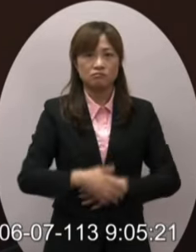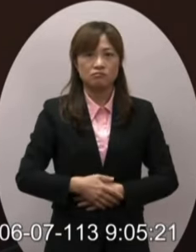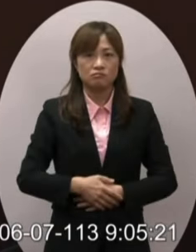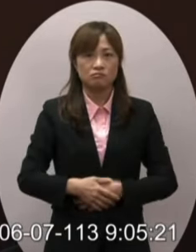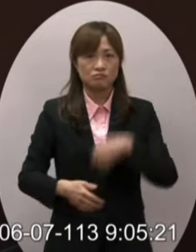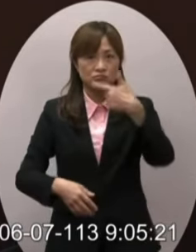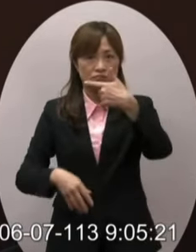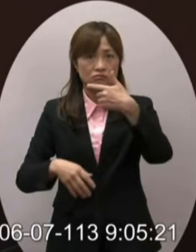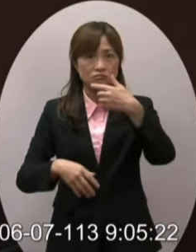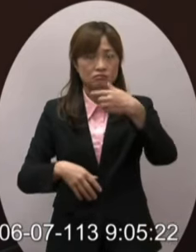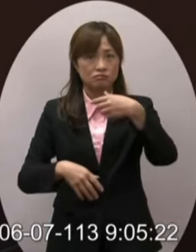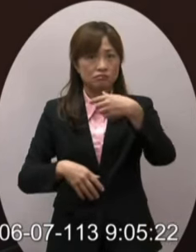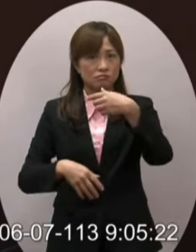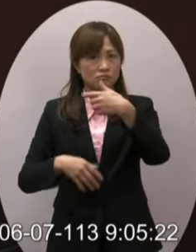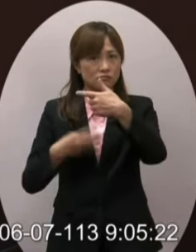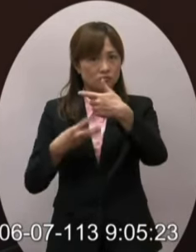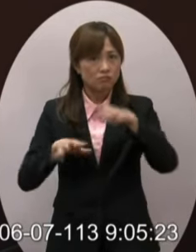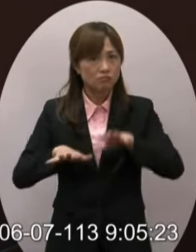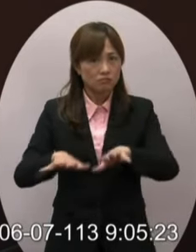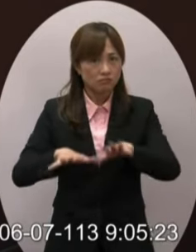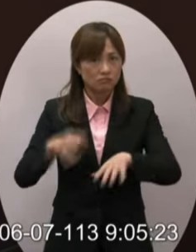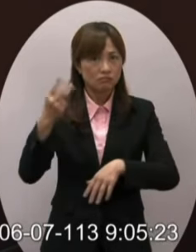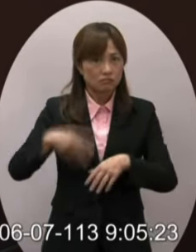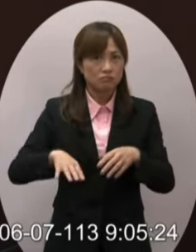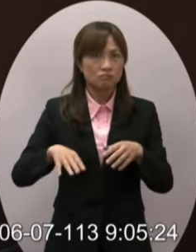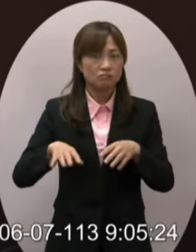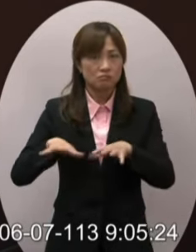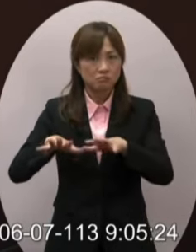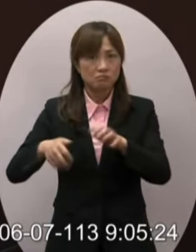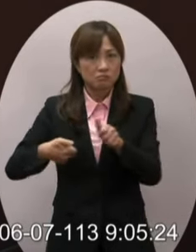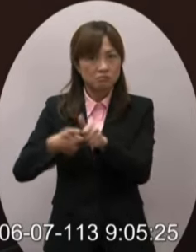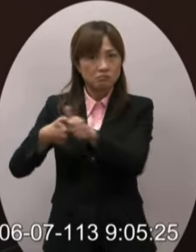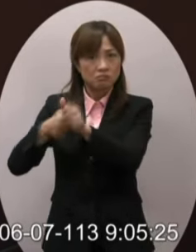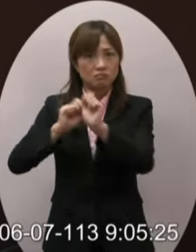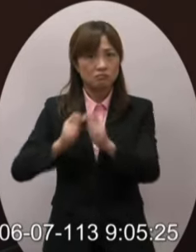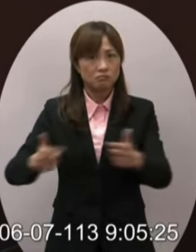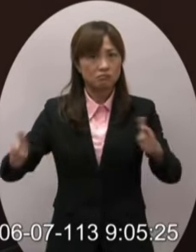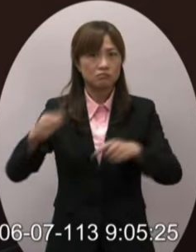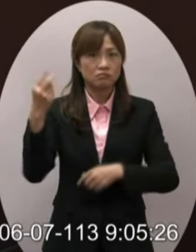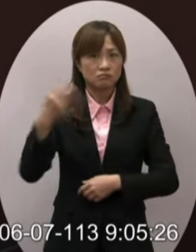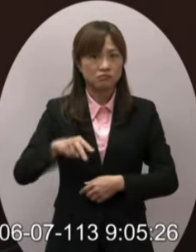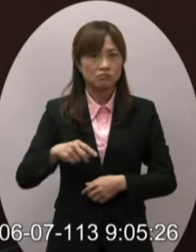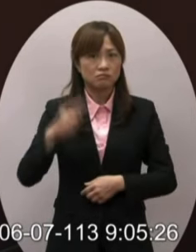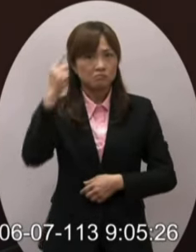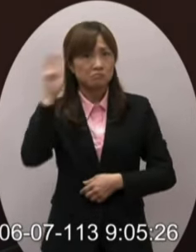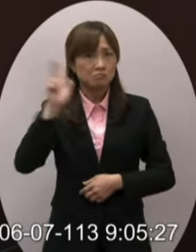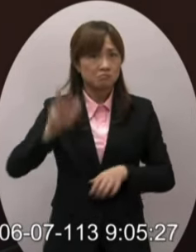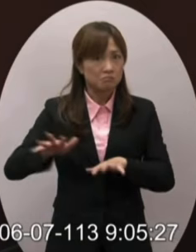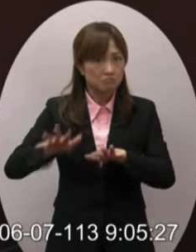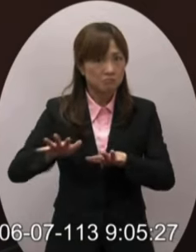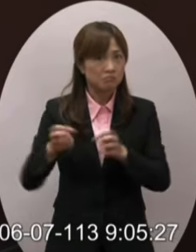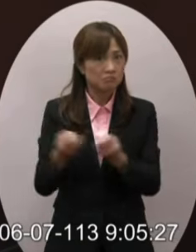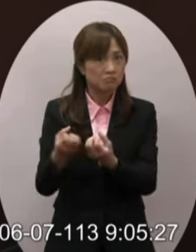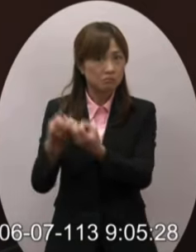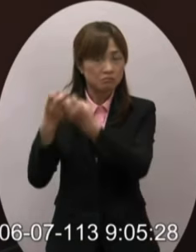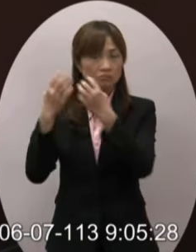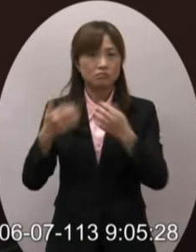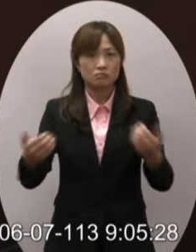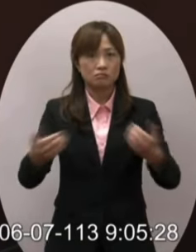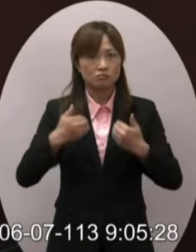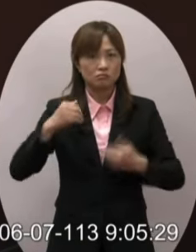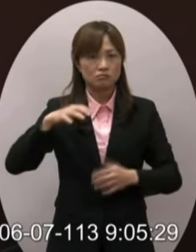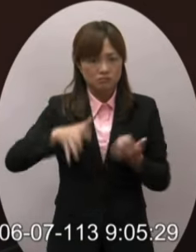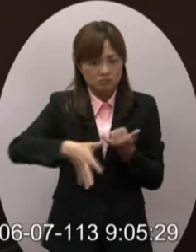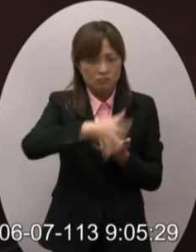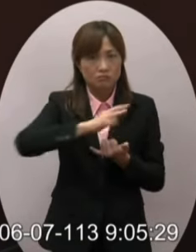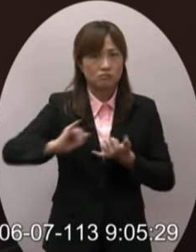4月3号的大地震，还有后面很多的余震，跟许许多多的无感地震，都对我们全